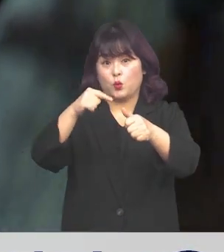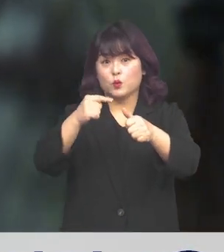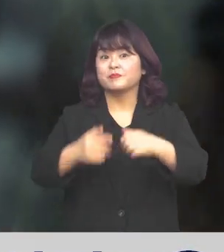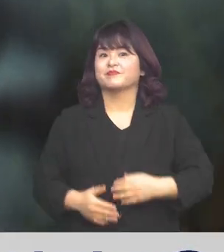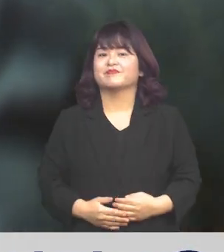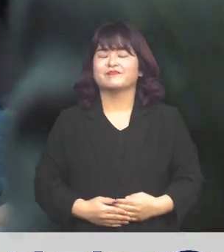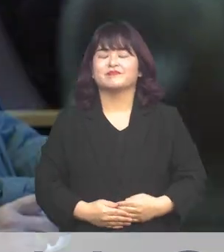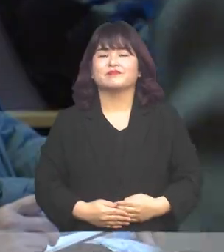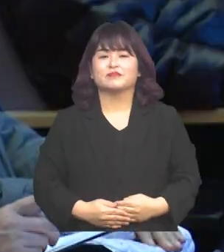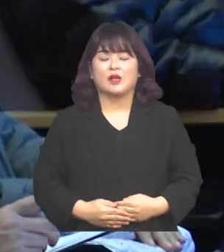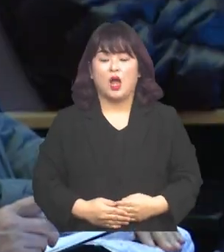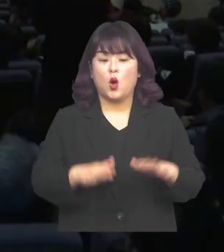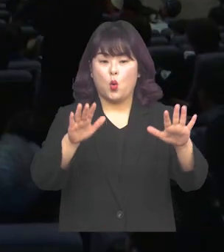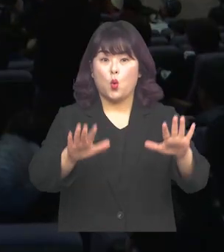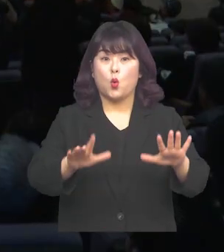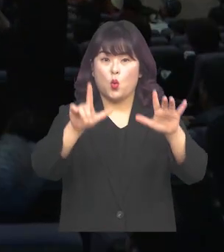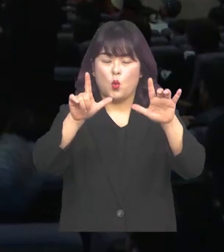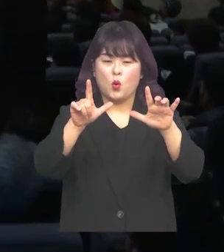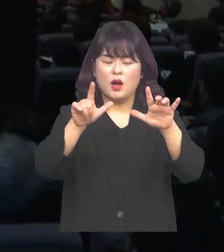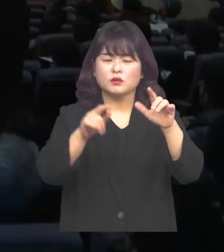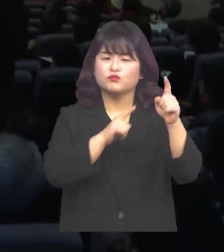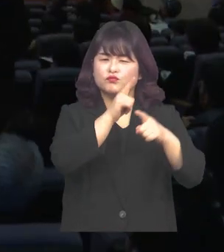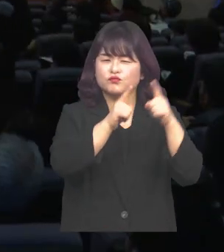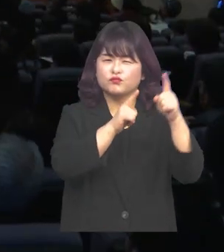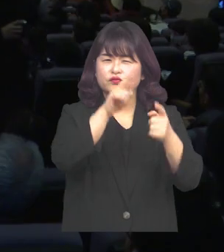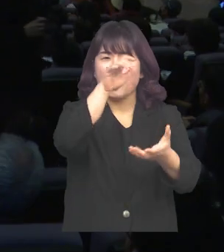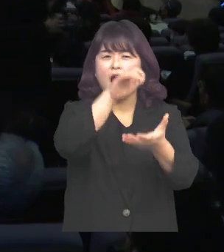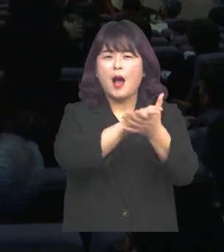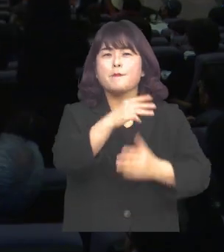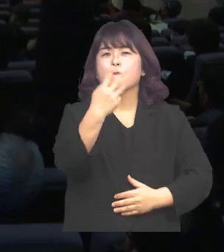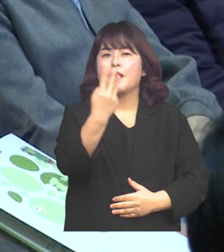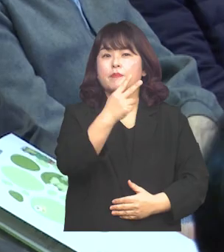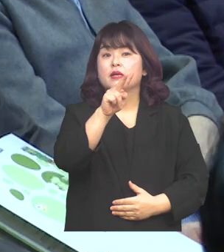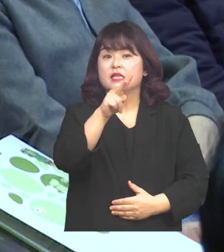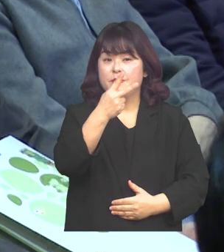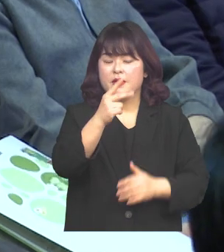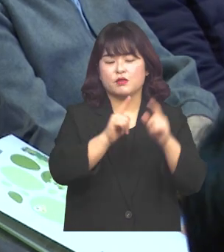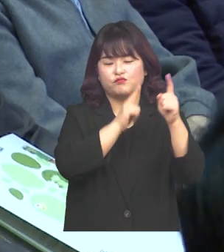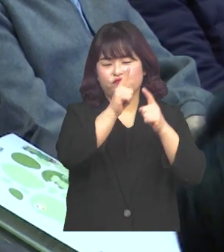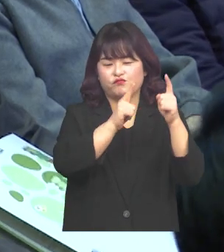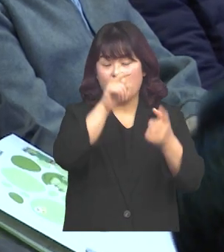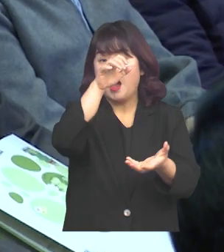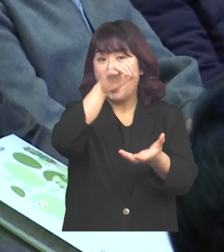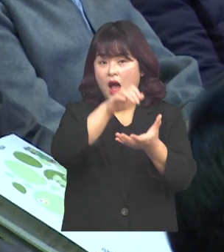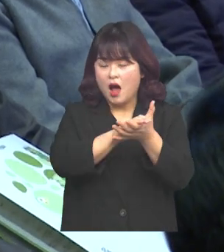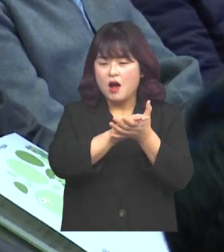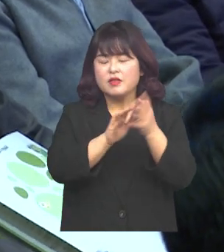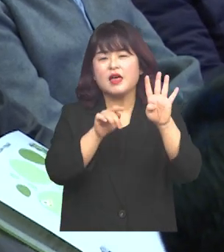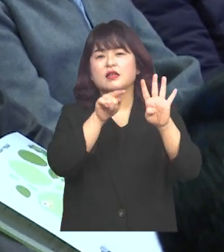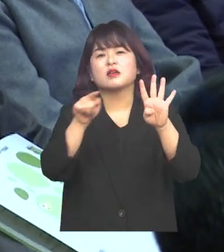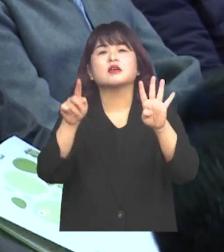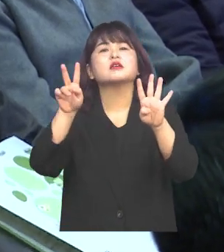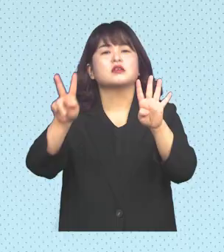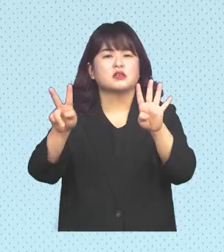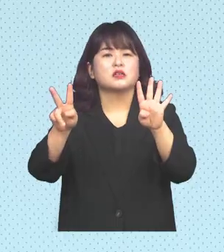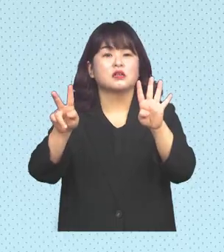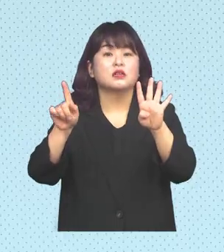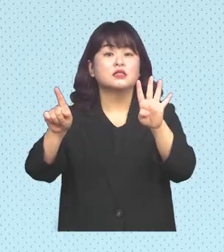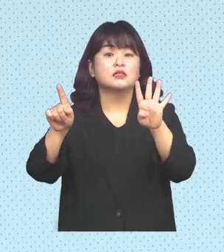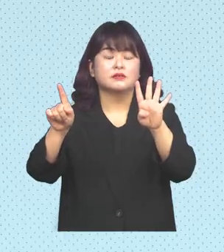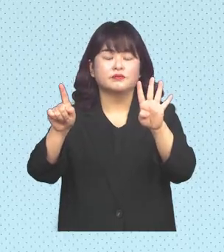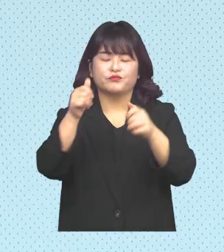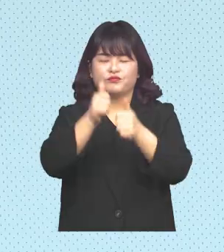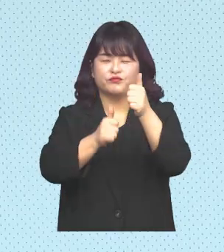사전교육을 진행했습니다. 올해 시민농장 이용자 신청에는 3,200여 명의 신청자가 몰려 약 4대1의